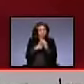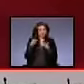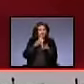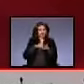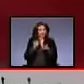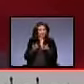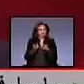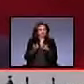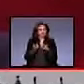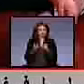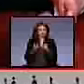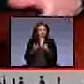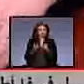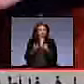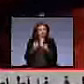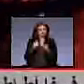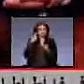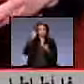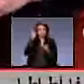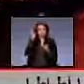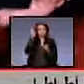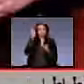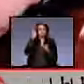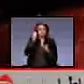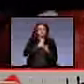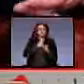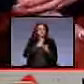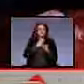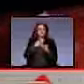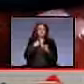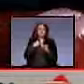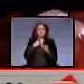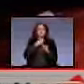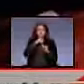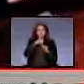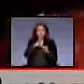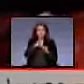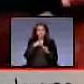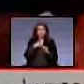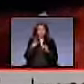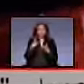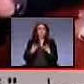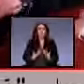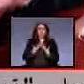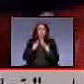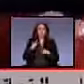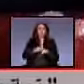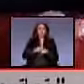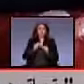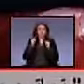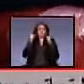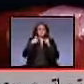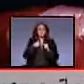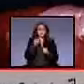هو لما باجي اطرح وجهه نظر او اجي اتكلم هي بتبقى ممكن ابقى سخن في ممكن في ناس تفتكرني بنفعل عليها